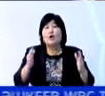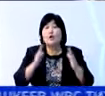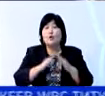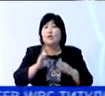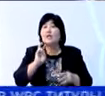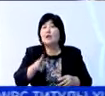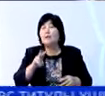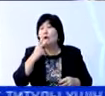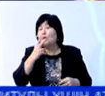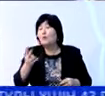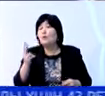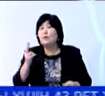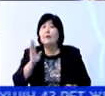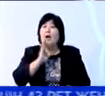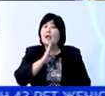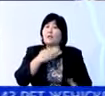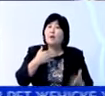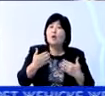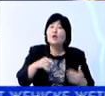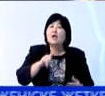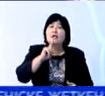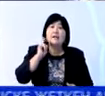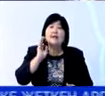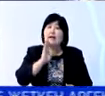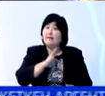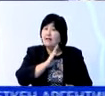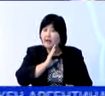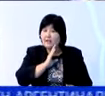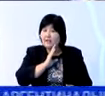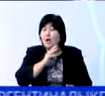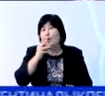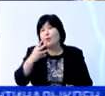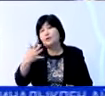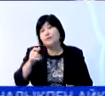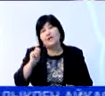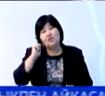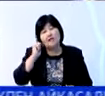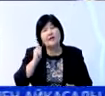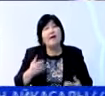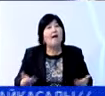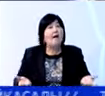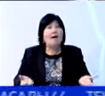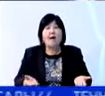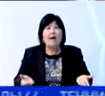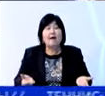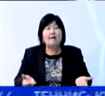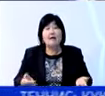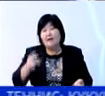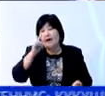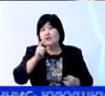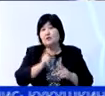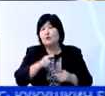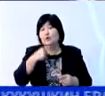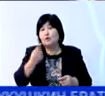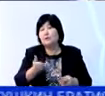барып қарап аналармен сөйлескен кезде жас аналарды 35 жаста міне қалай, қазақта сөз бар